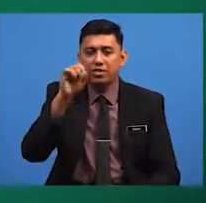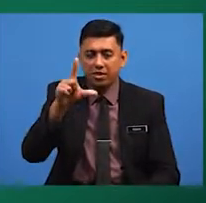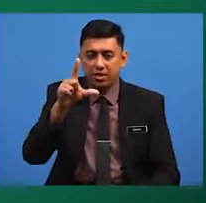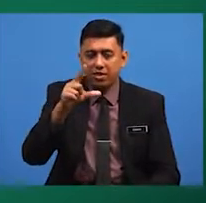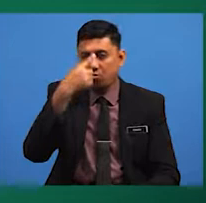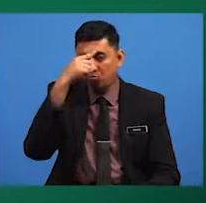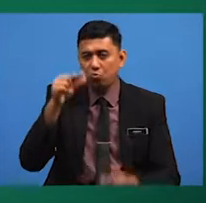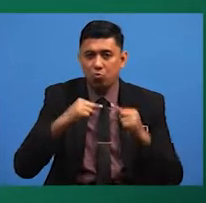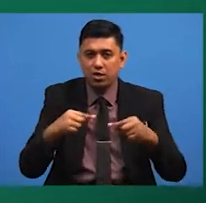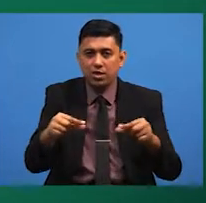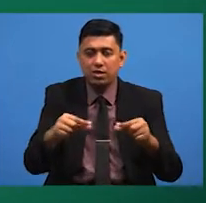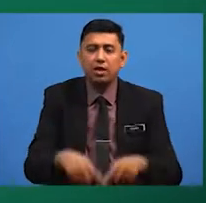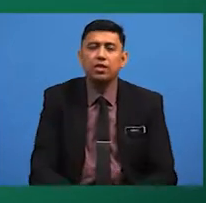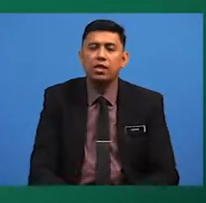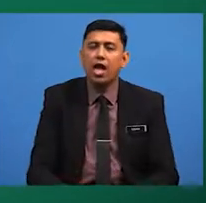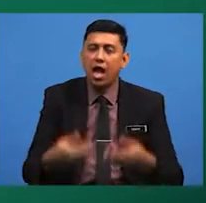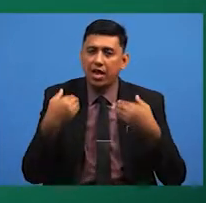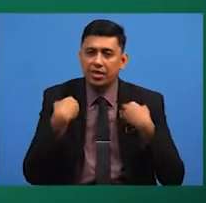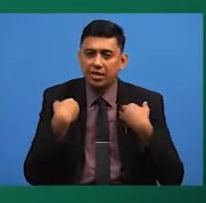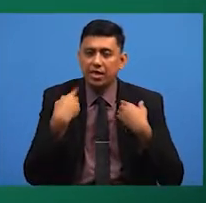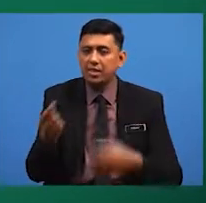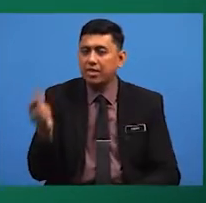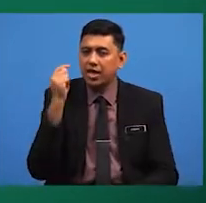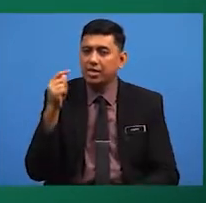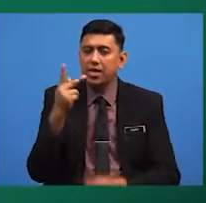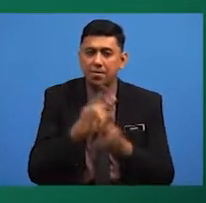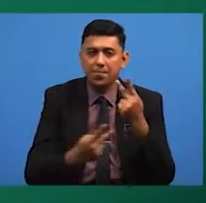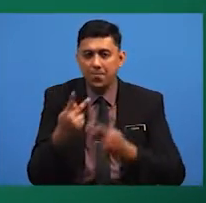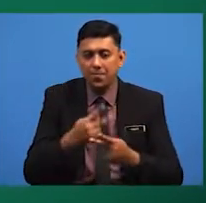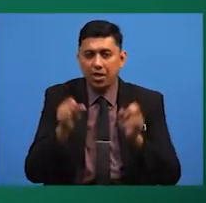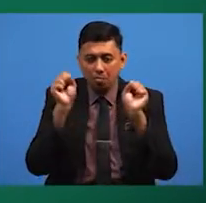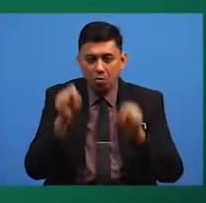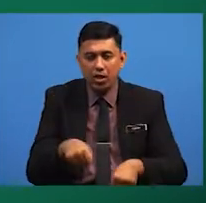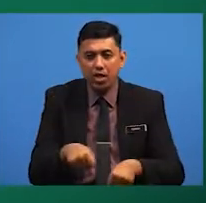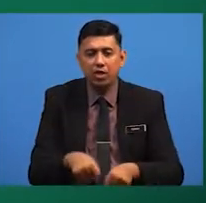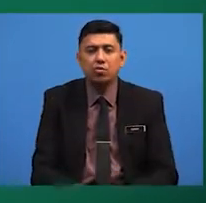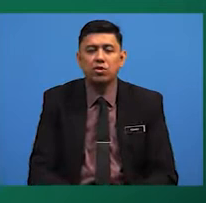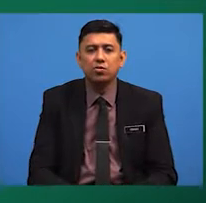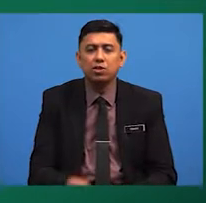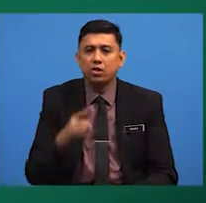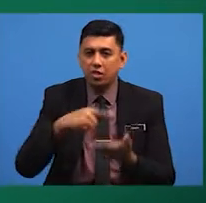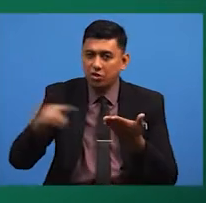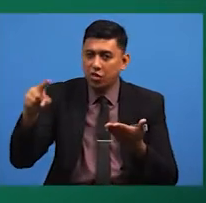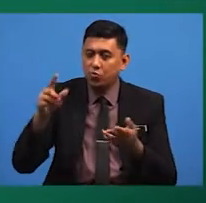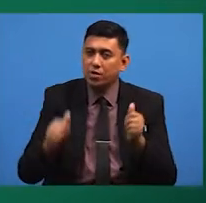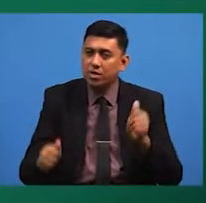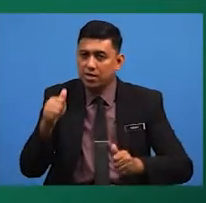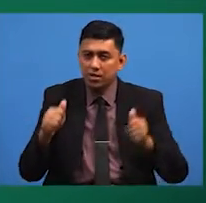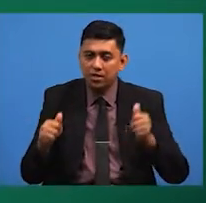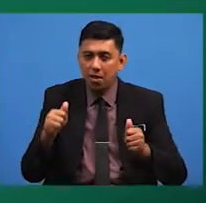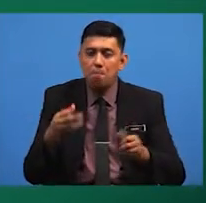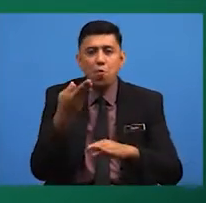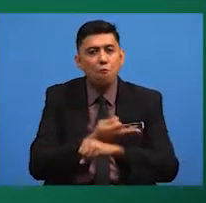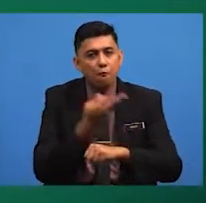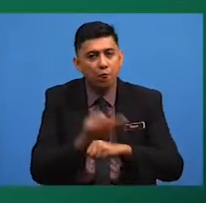bahan Navy fosil mempunyai tenaga kimia yang membolehkan sesuatu kendaraan